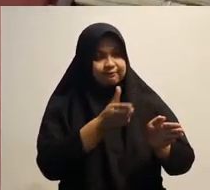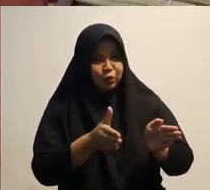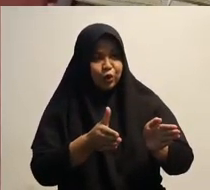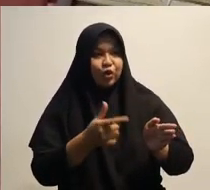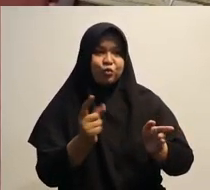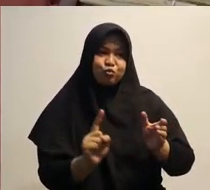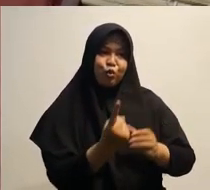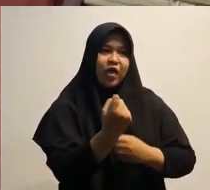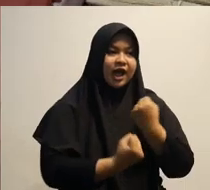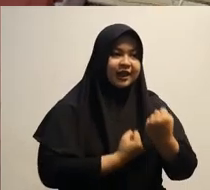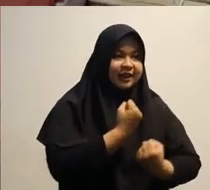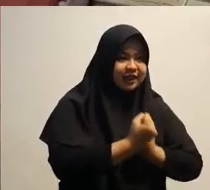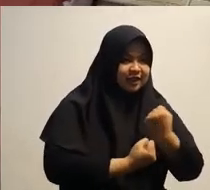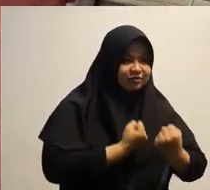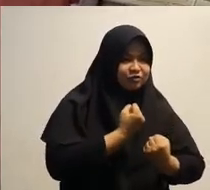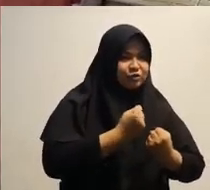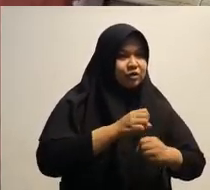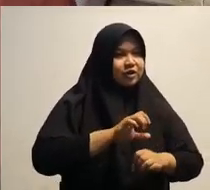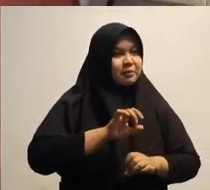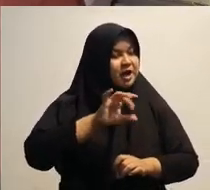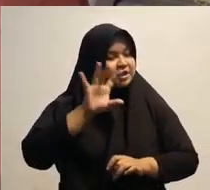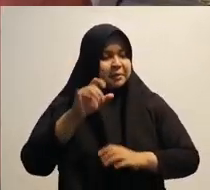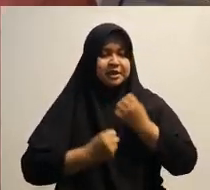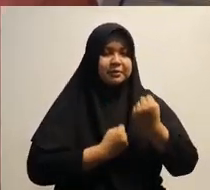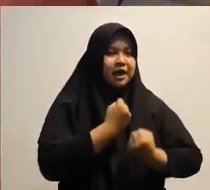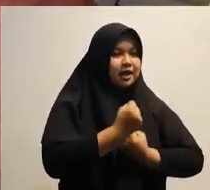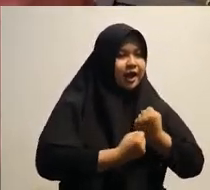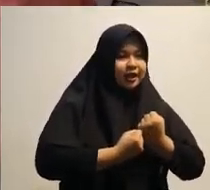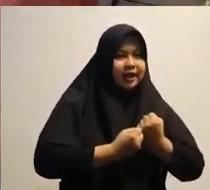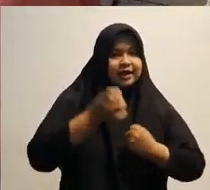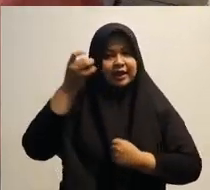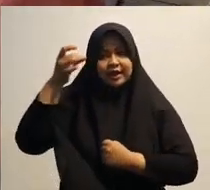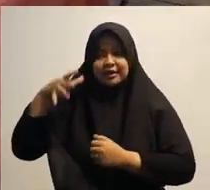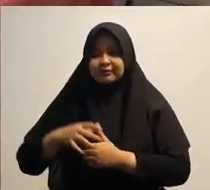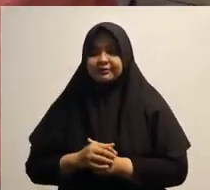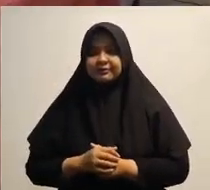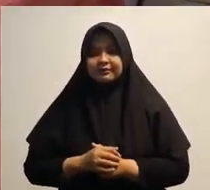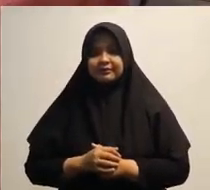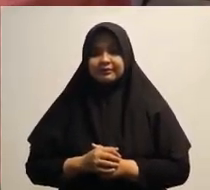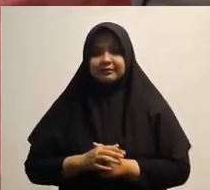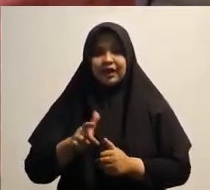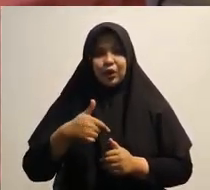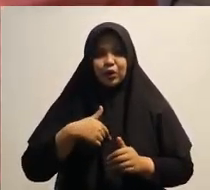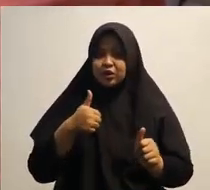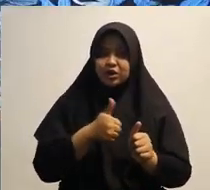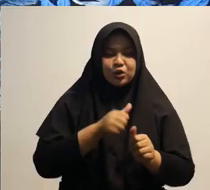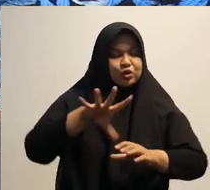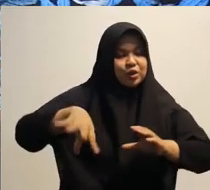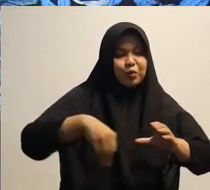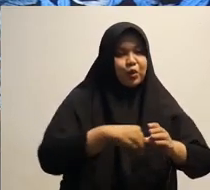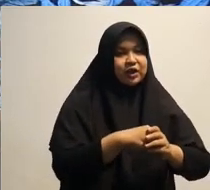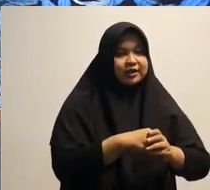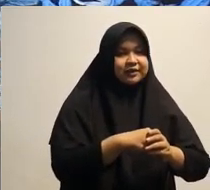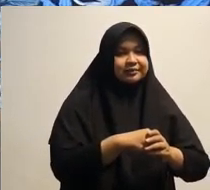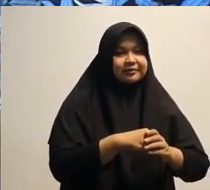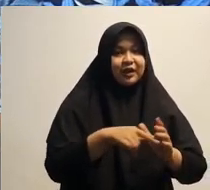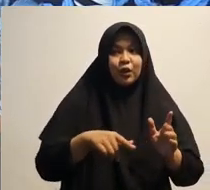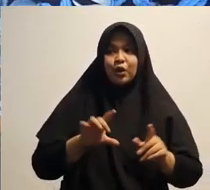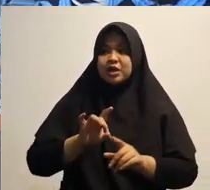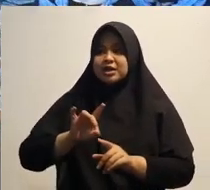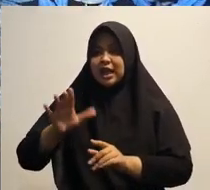setelah adanya KDD yang mulai aktif, macam-macam kegiatan di desa kan difabel